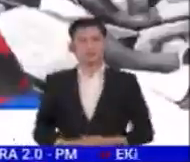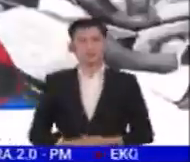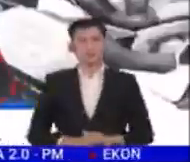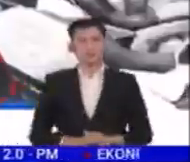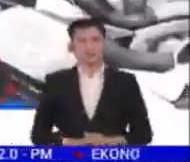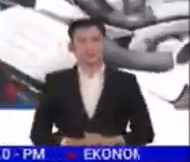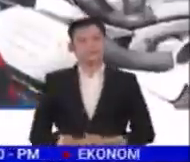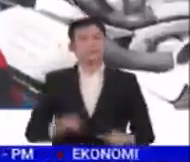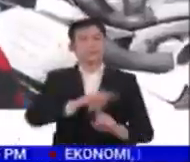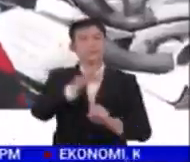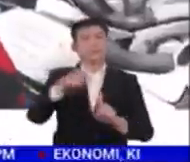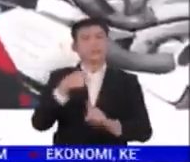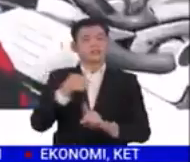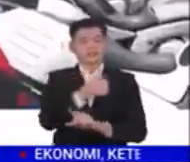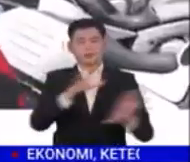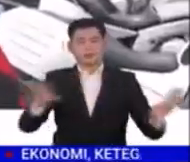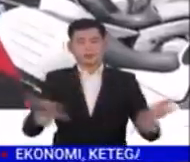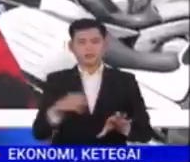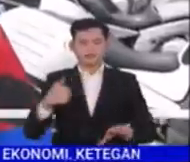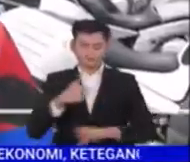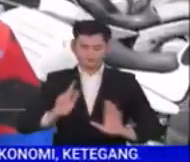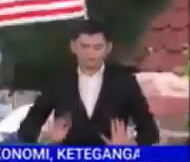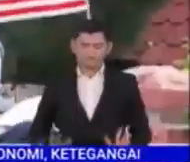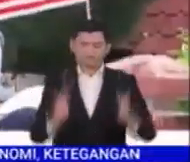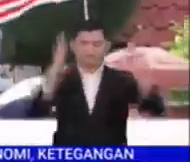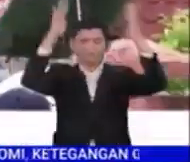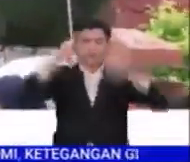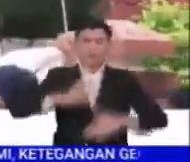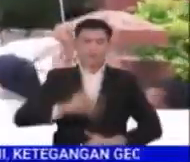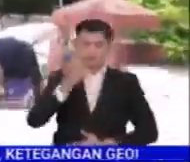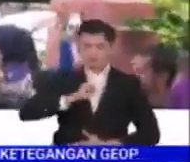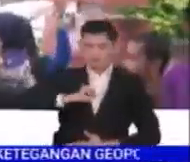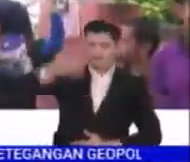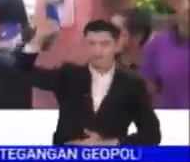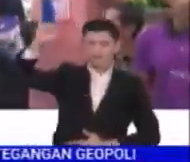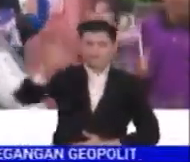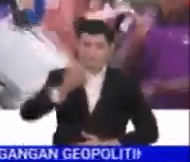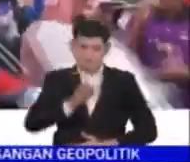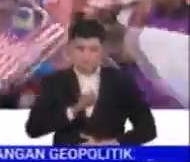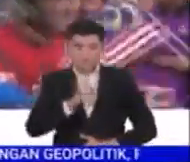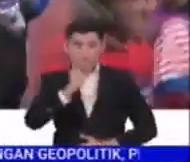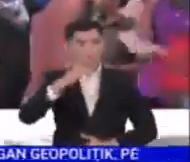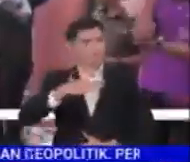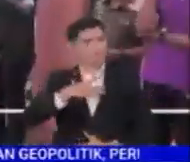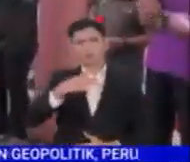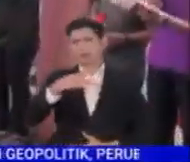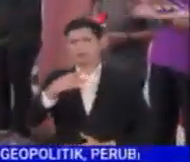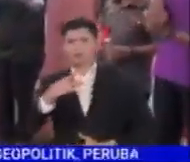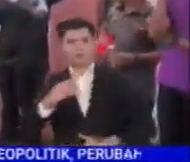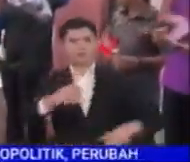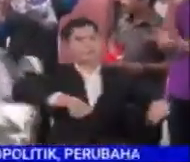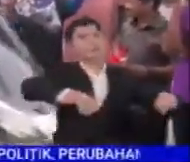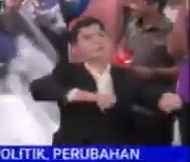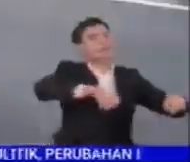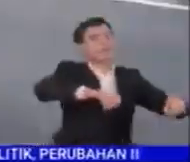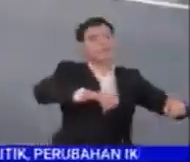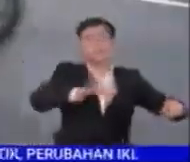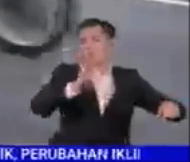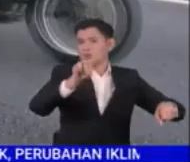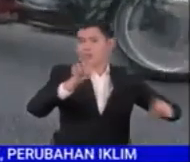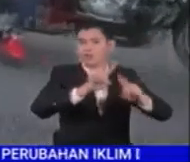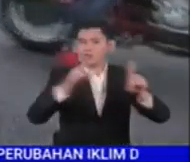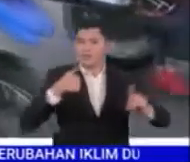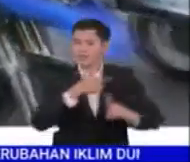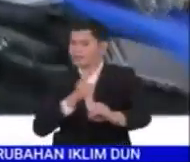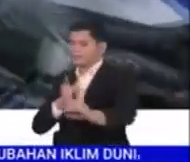gara-gara kita lakukan millenita menyemarakkan Bali taksu kemerdekaan berdiri itu bukan saja untuk Fukusuke nemoto metal Google kita